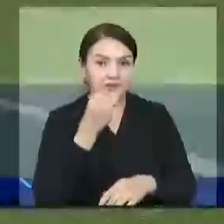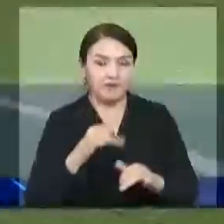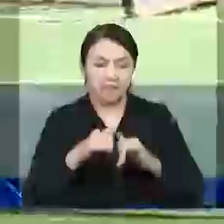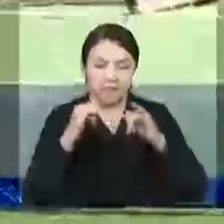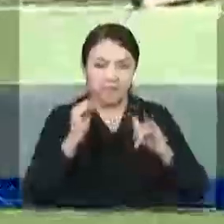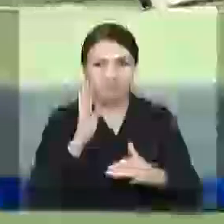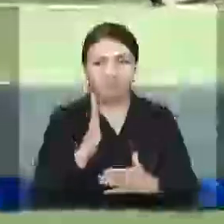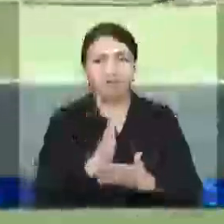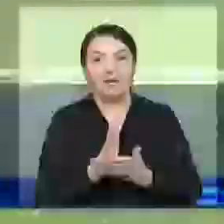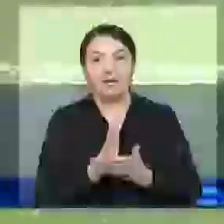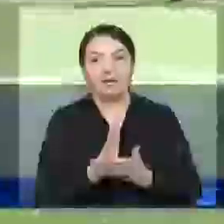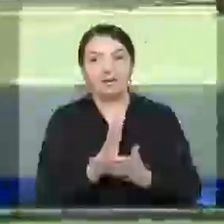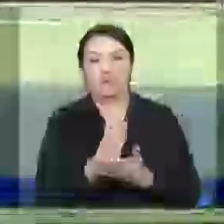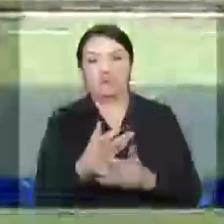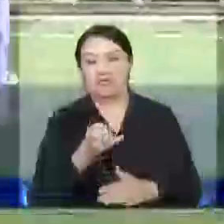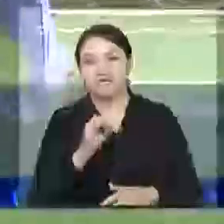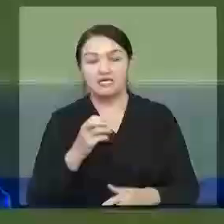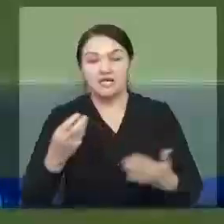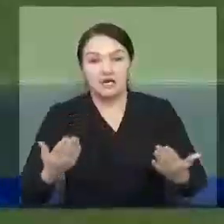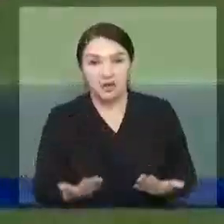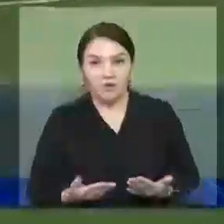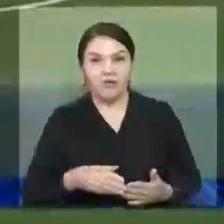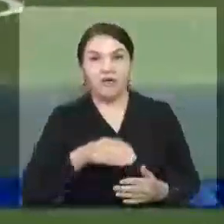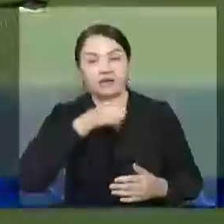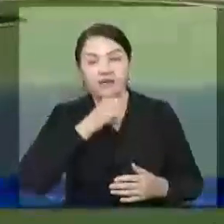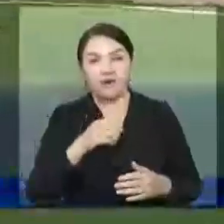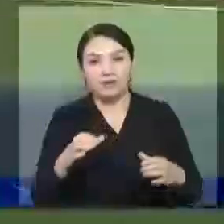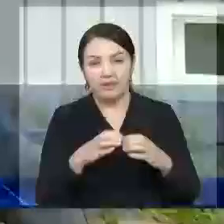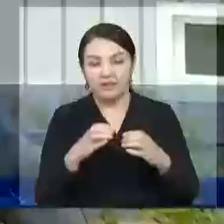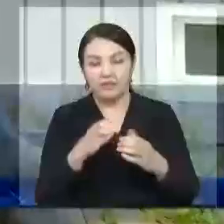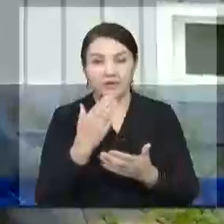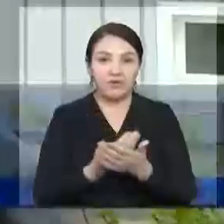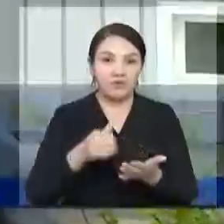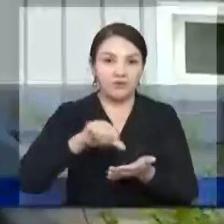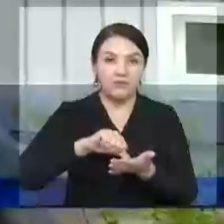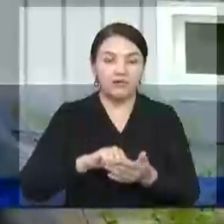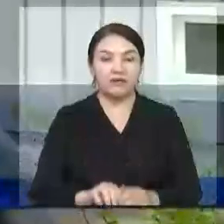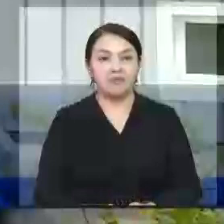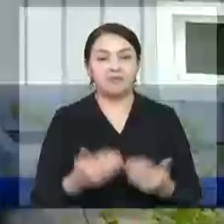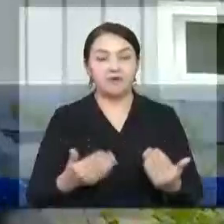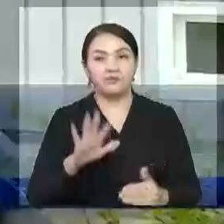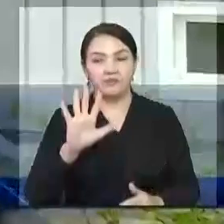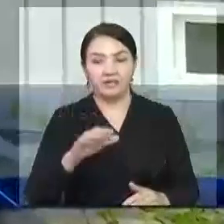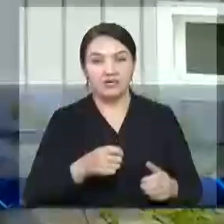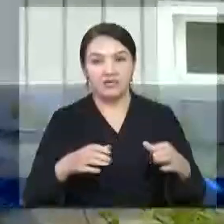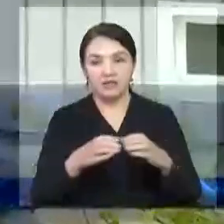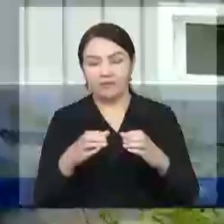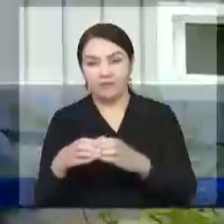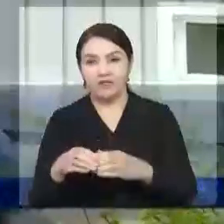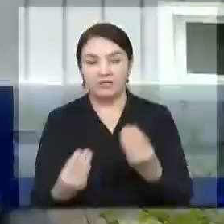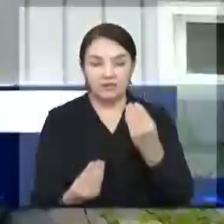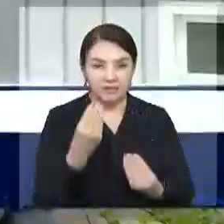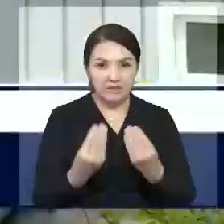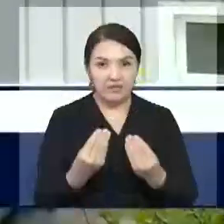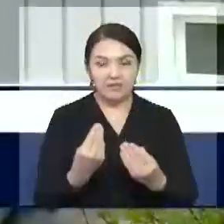арттырып жүрген турнирді Қызылжар тұрғын алабының ақсақалдар кеңесі ұйымдастырып жүр. Бүгін 5 команда ойнайды. Ең бірінші